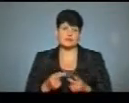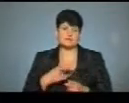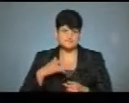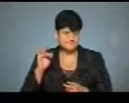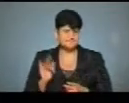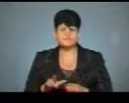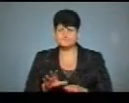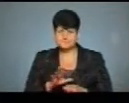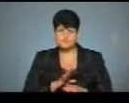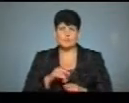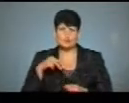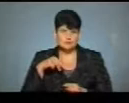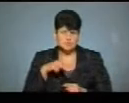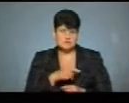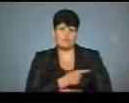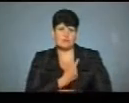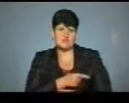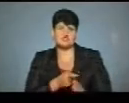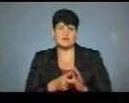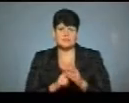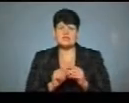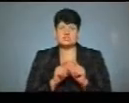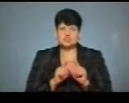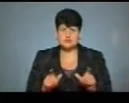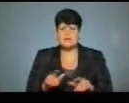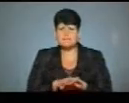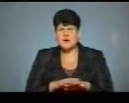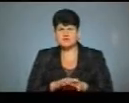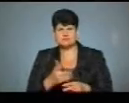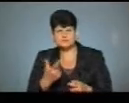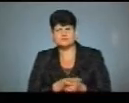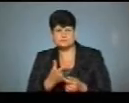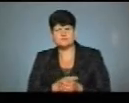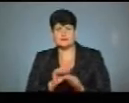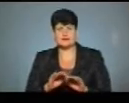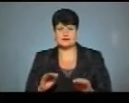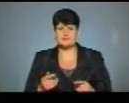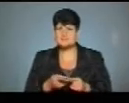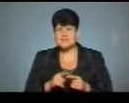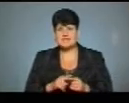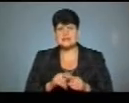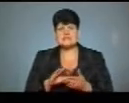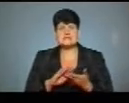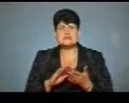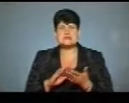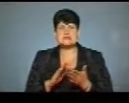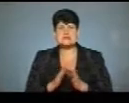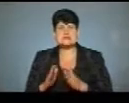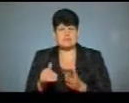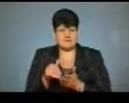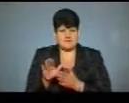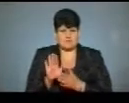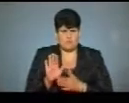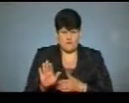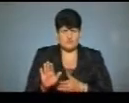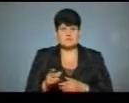зійшли в медичних кабінетах шкіл, масово щепили дітей. Ну, від цієї системи відмовилися, тому що ця система була